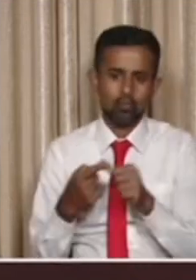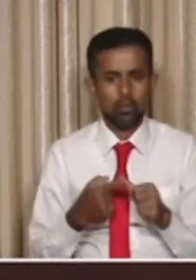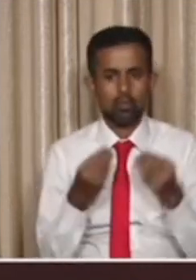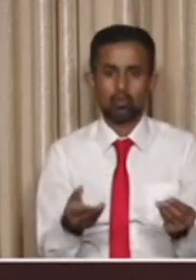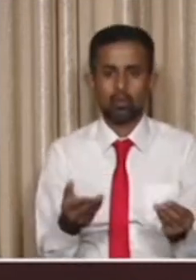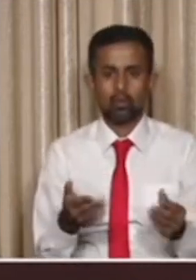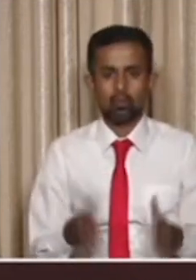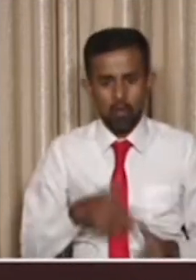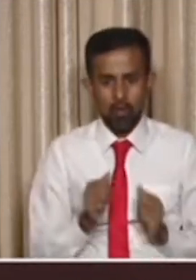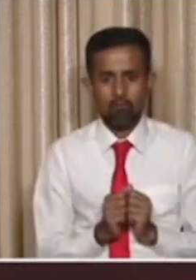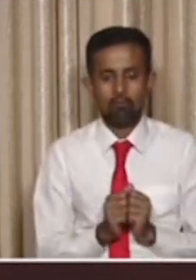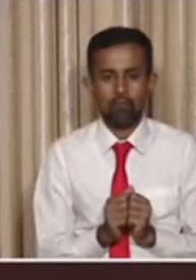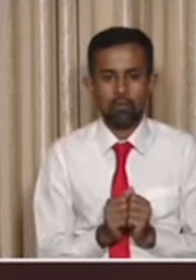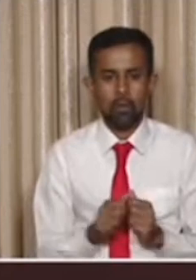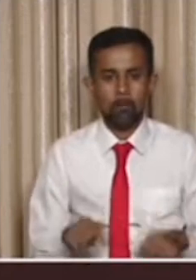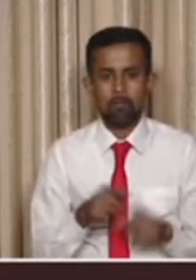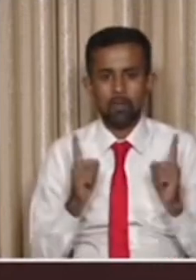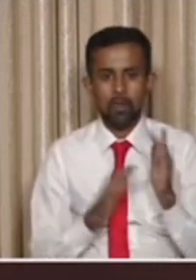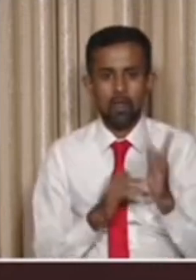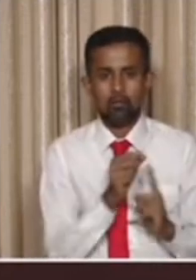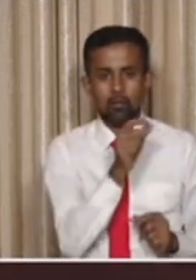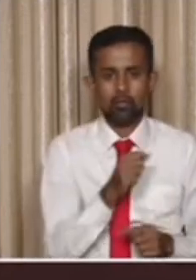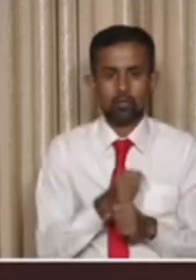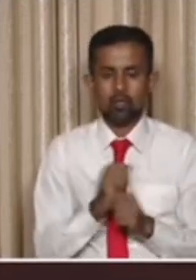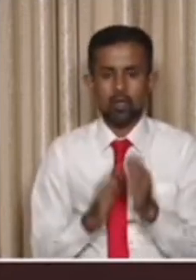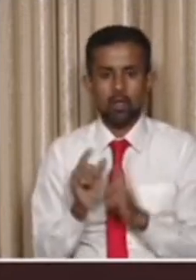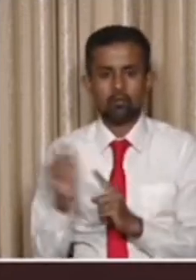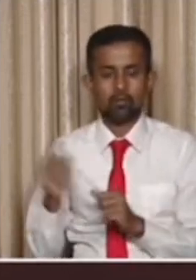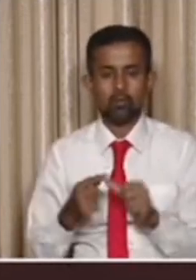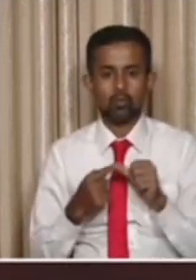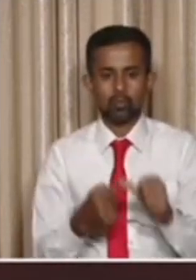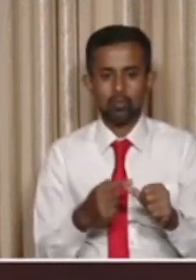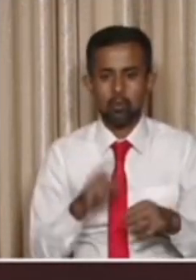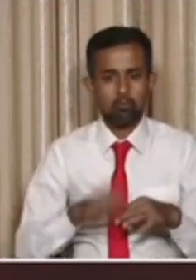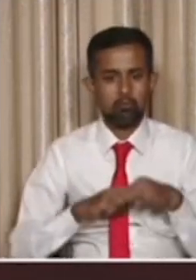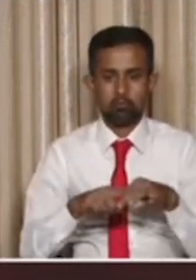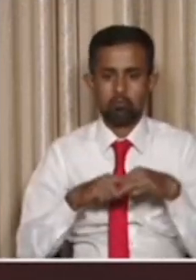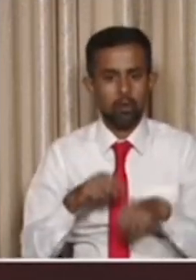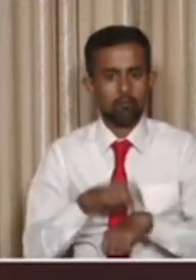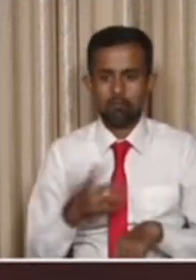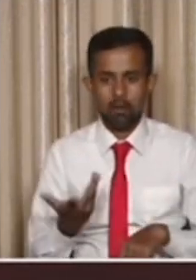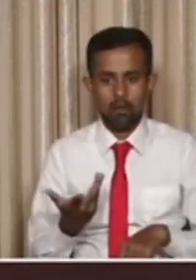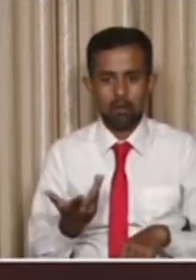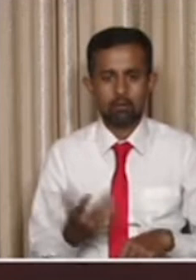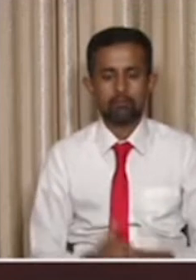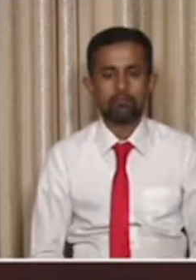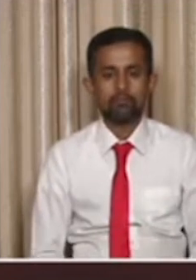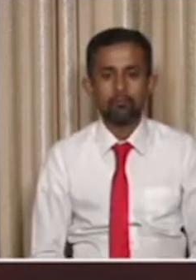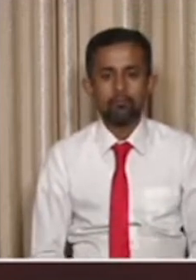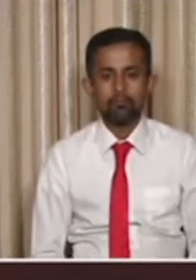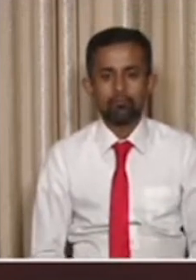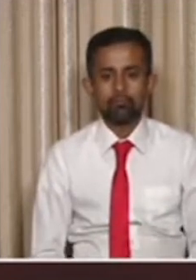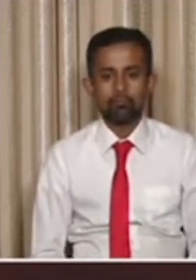Mereka muli katitu enno ni. Ani ke mevelai kriya macam tu mana? Raja macam tu mana? Tutarat dini. Mereka pasnahan velai waktu ni. Mereka muli katitu ker.